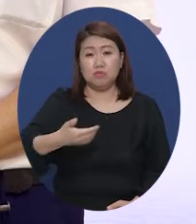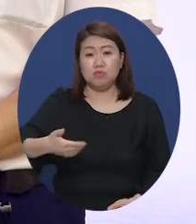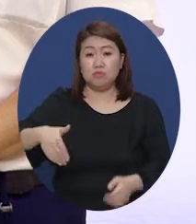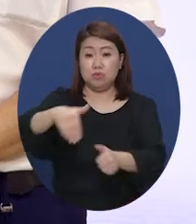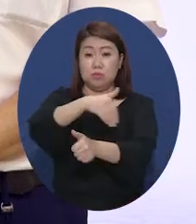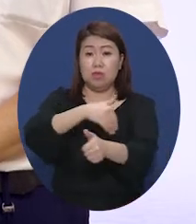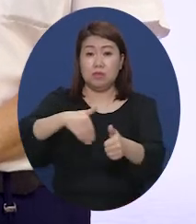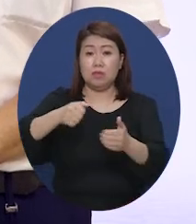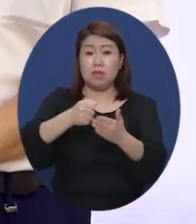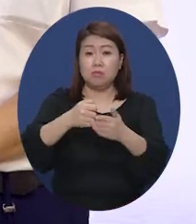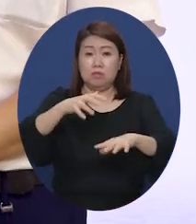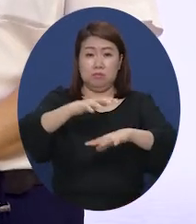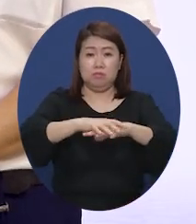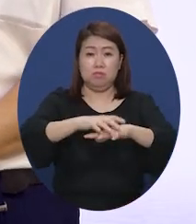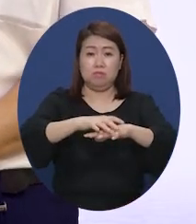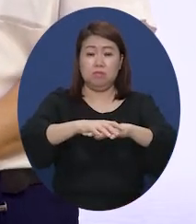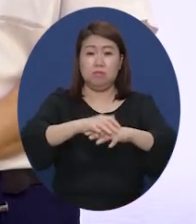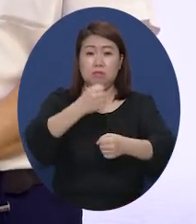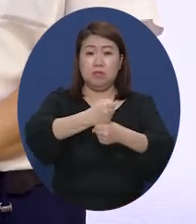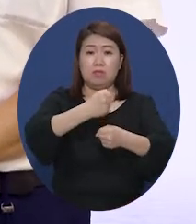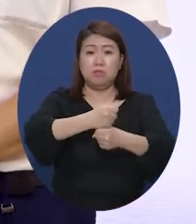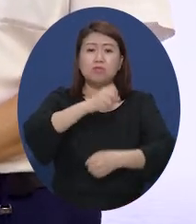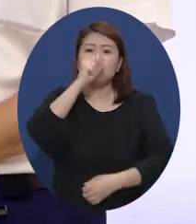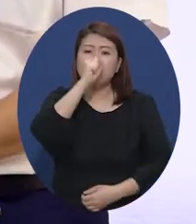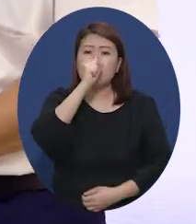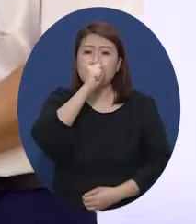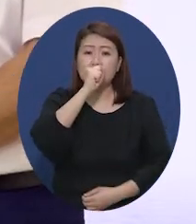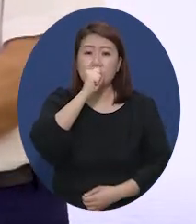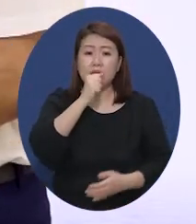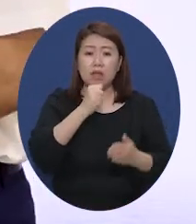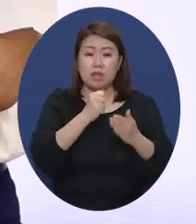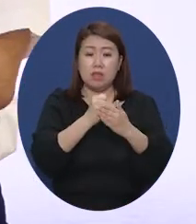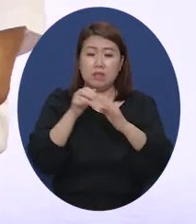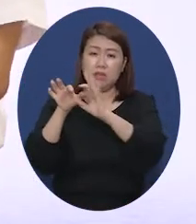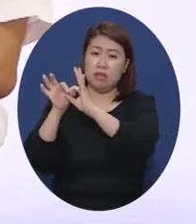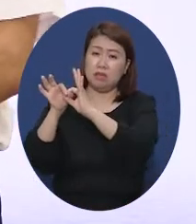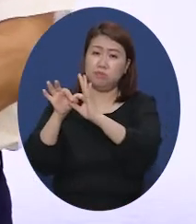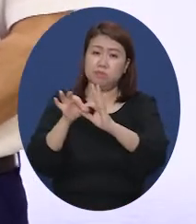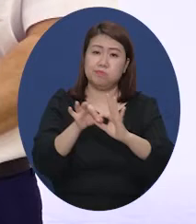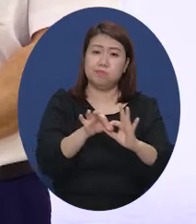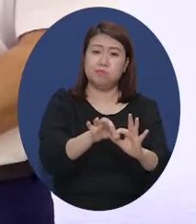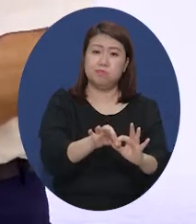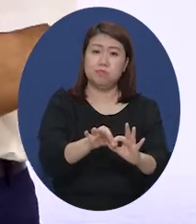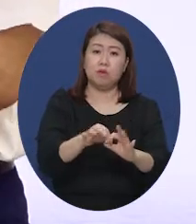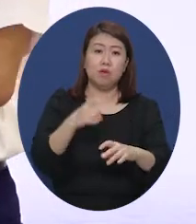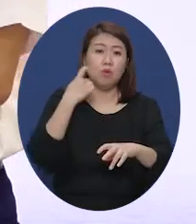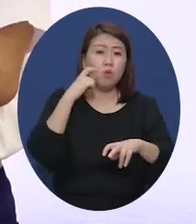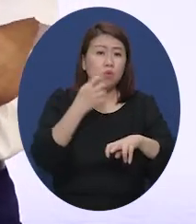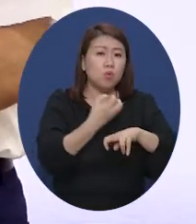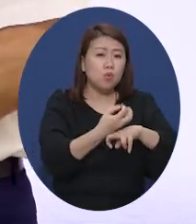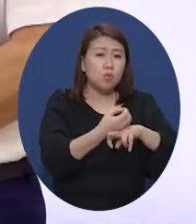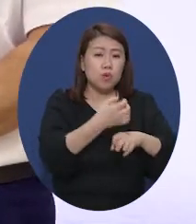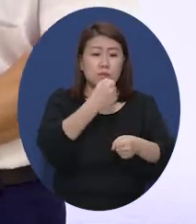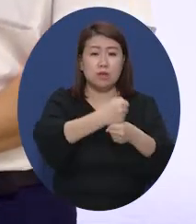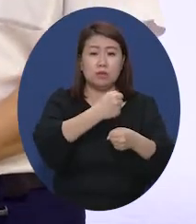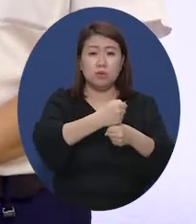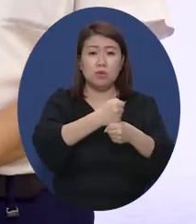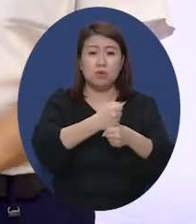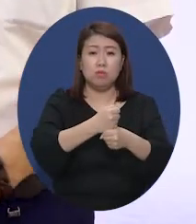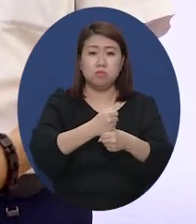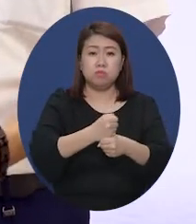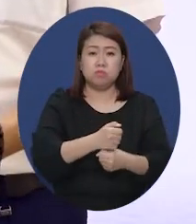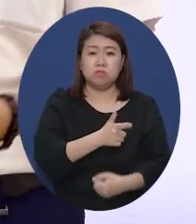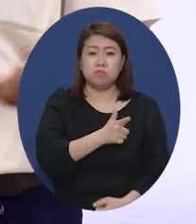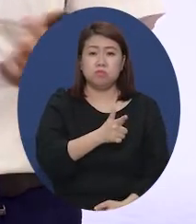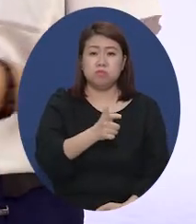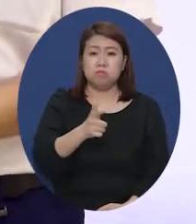흐르고 되니까 여기다 농장을 지으면 정말 좋거든요. 그러다 보니까 계속 사금 채취업자들이 들어오게 되고,